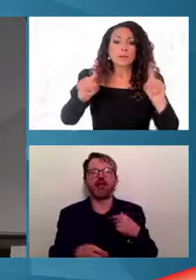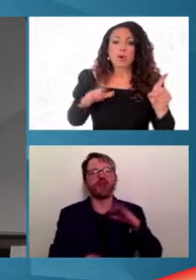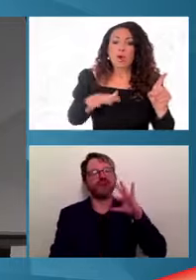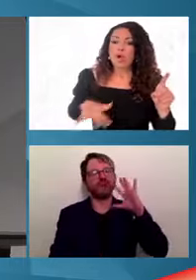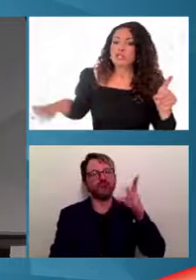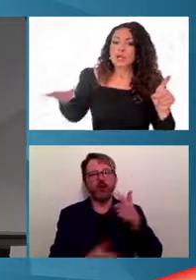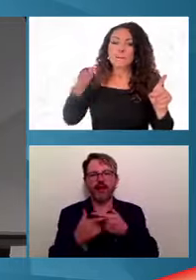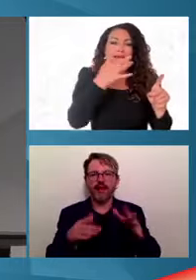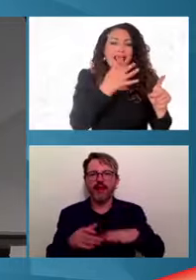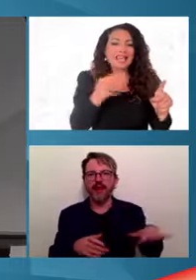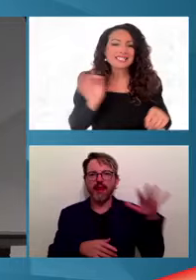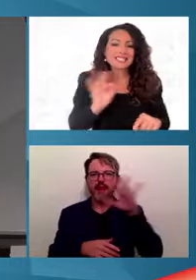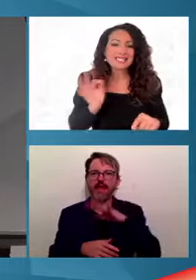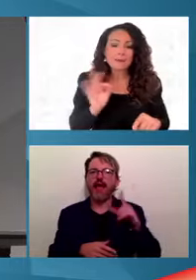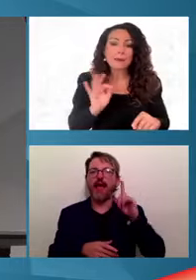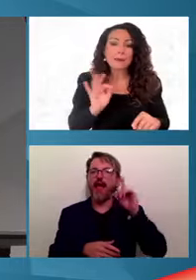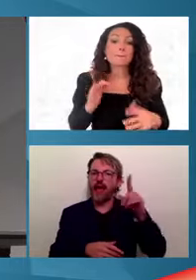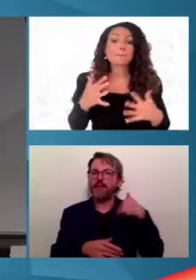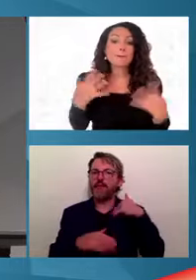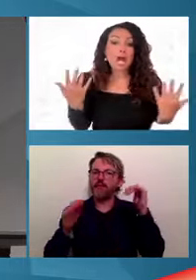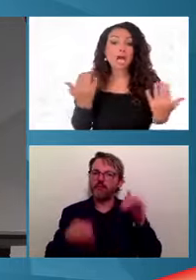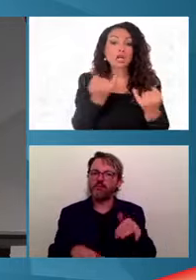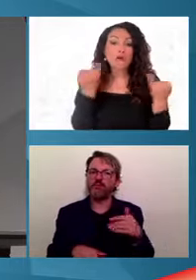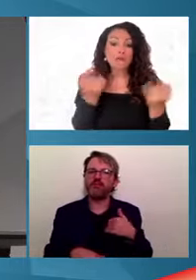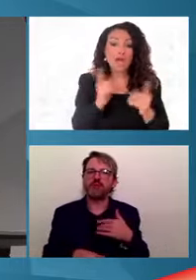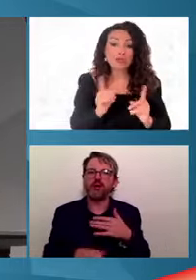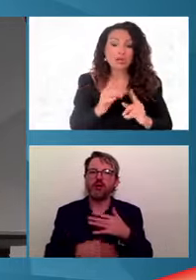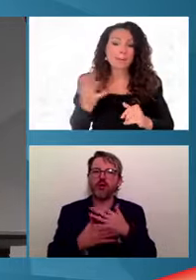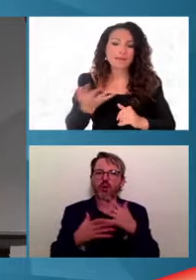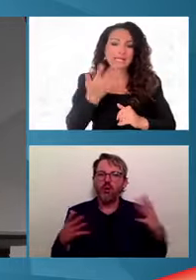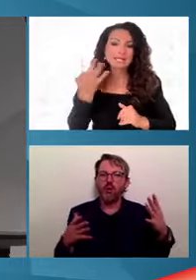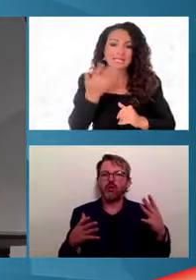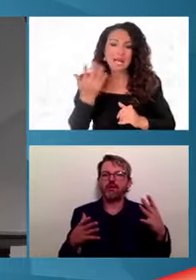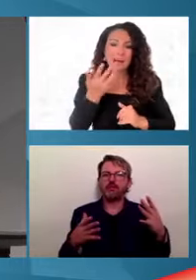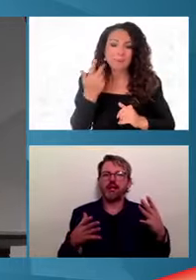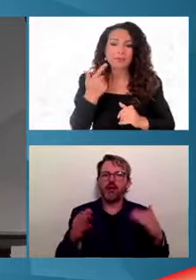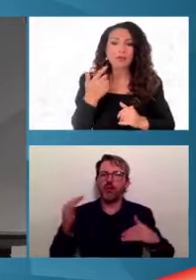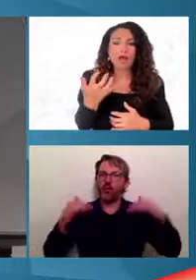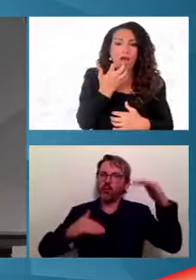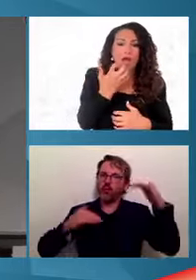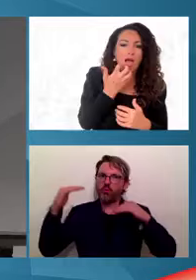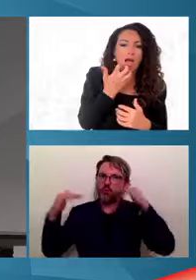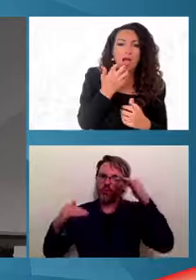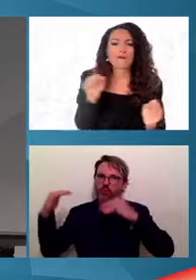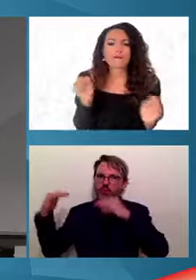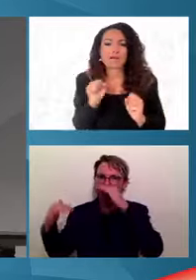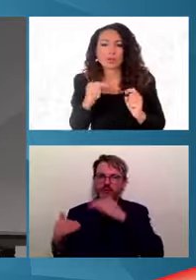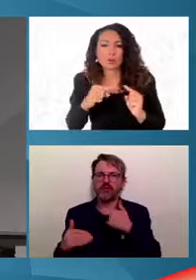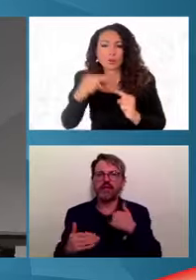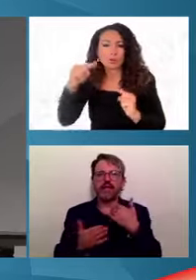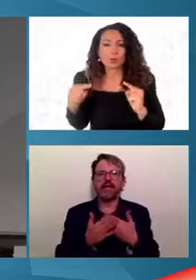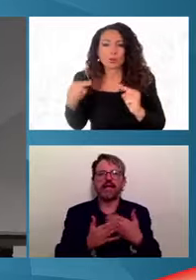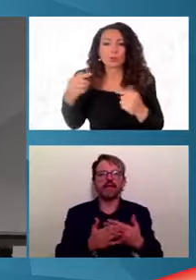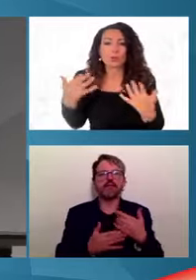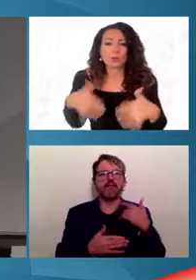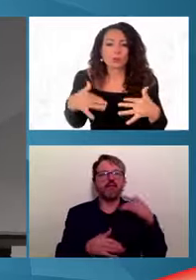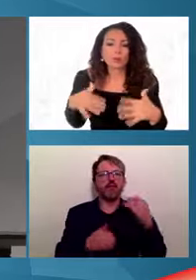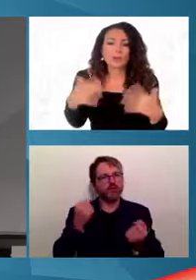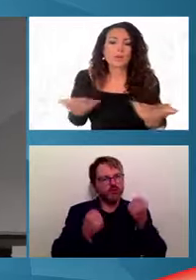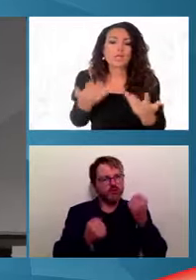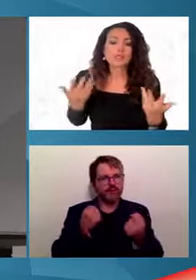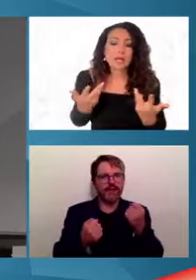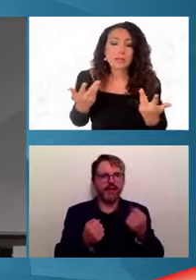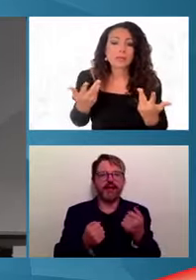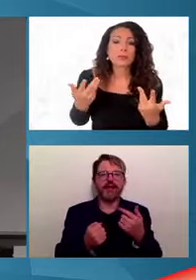con un'escursione termica grandissima. E non tutto si deve dare per scontato, perché quando cade un masso ci